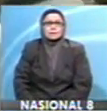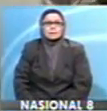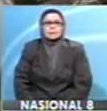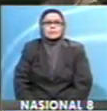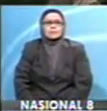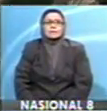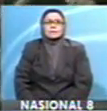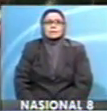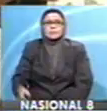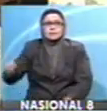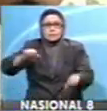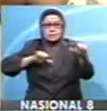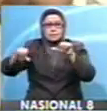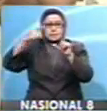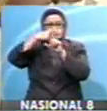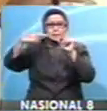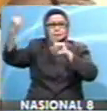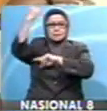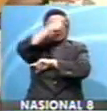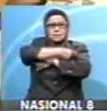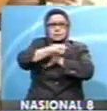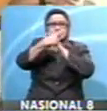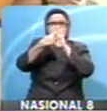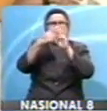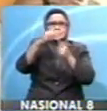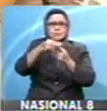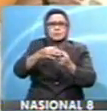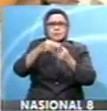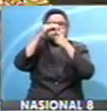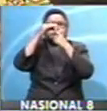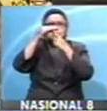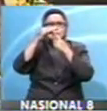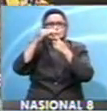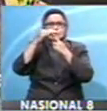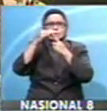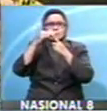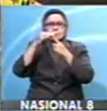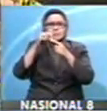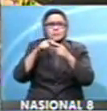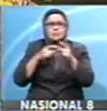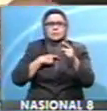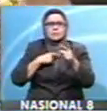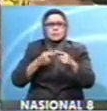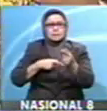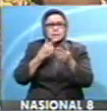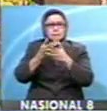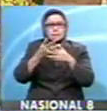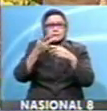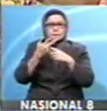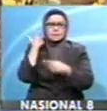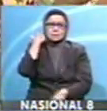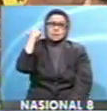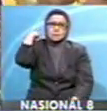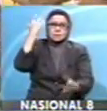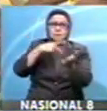r000 aktiviti setengah hari ini turut menampilkan keistimewaan singing bble yang menawarkan bayaran hanya R untuk khat